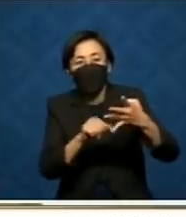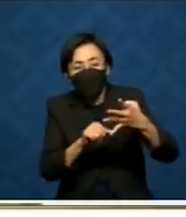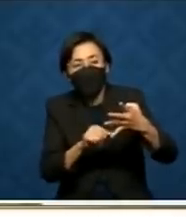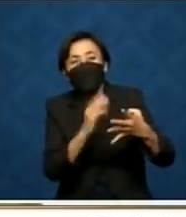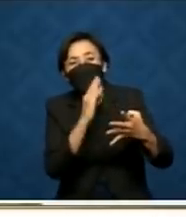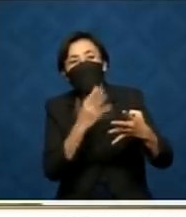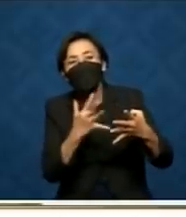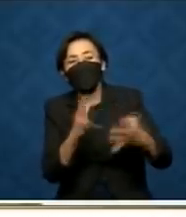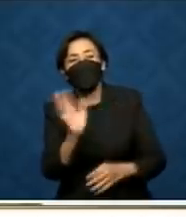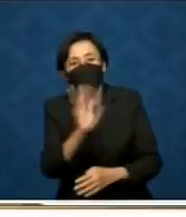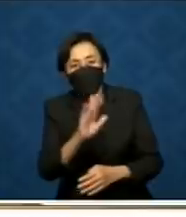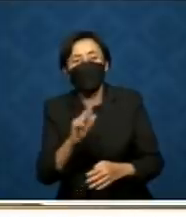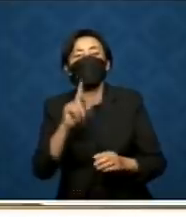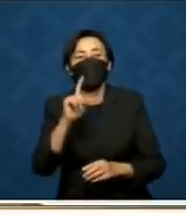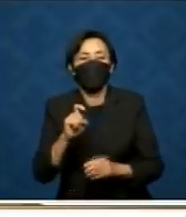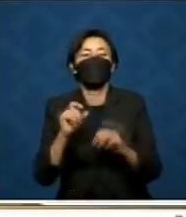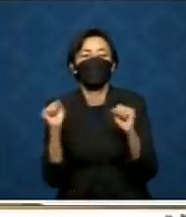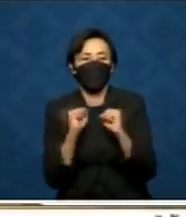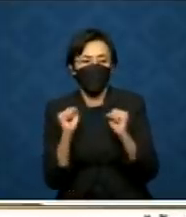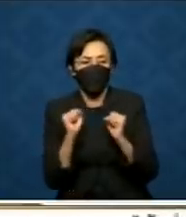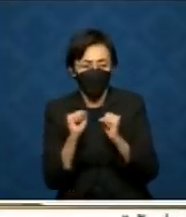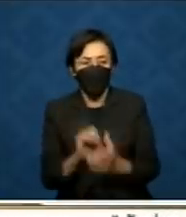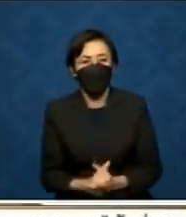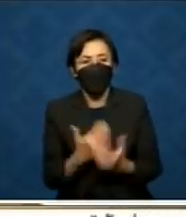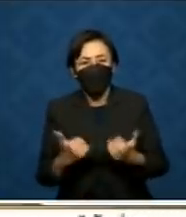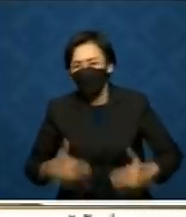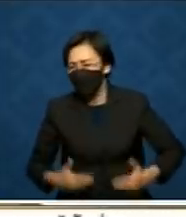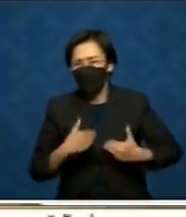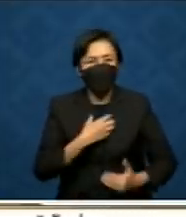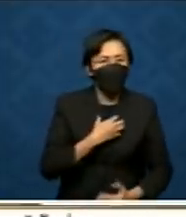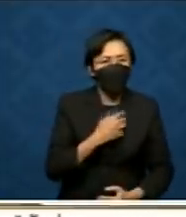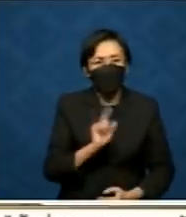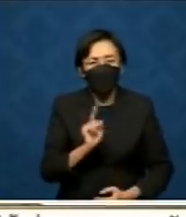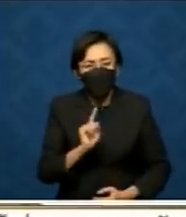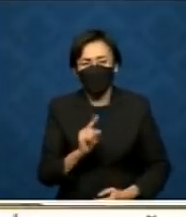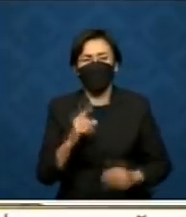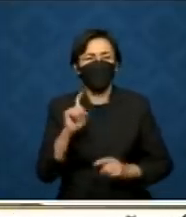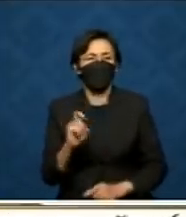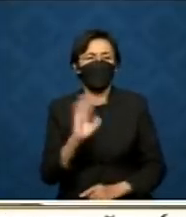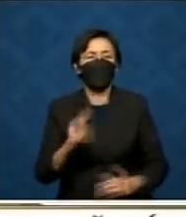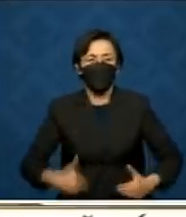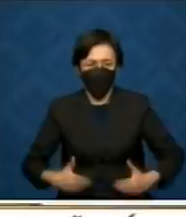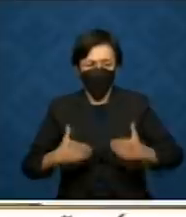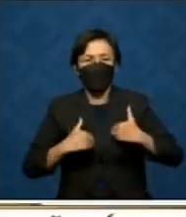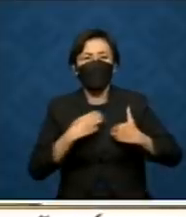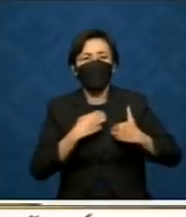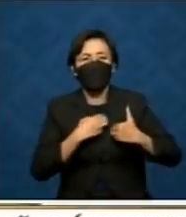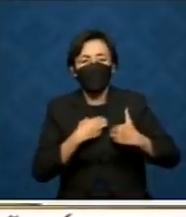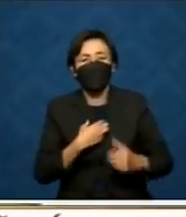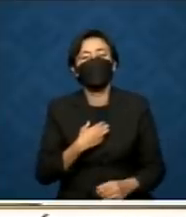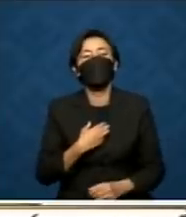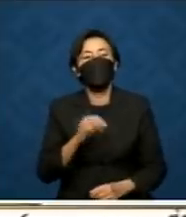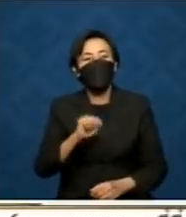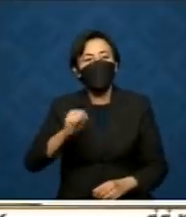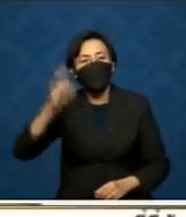ไม่ใช่เอาเรื่องกลัวตายดิ้นรนอยู่ทุกวันนี้พวกหากันเองนั้นอ่ะแต่วันนี้เพื่อนเขาบรรยาย 4